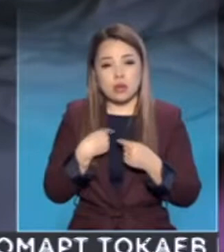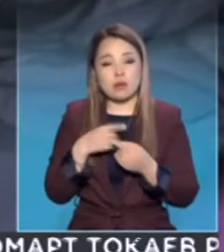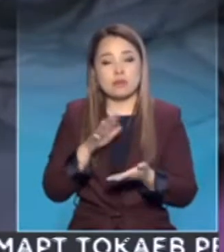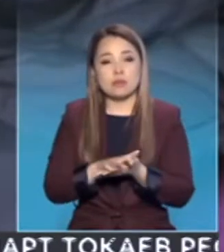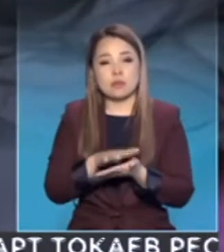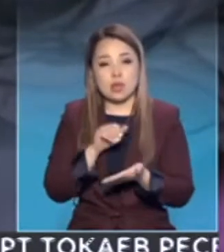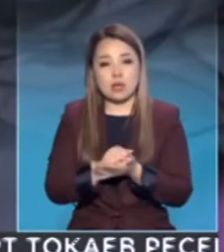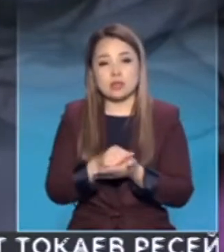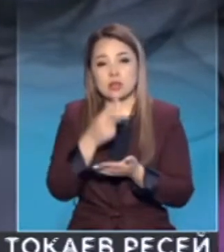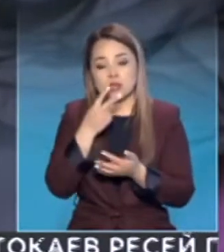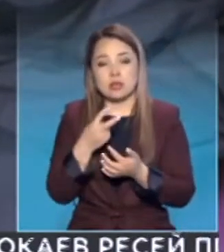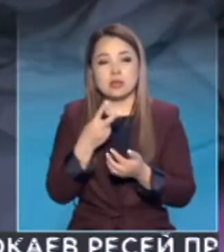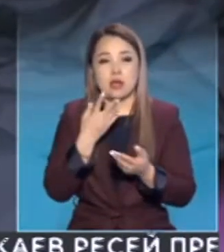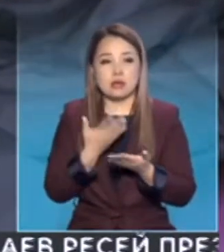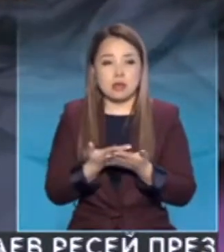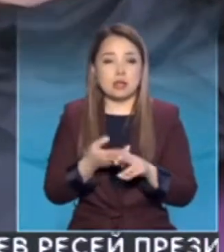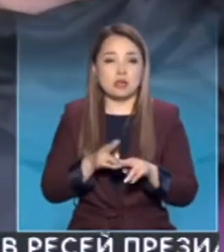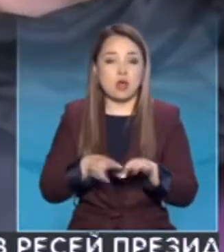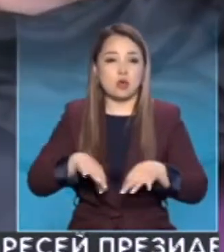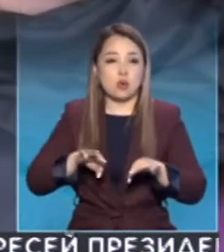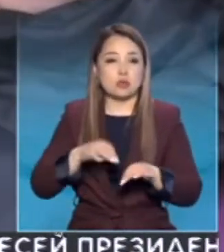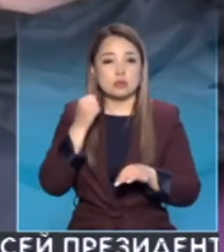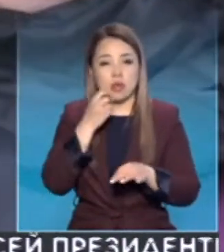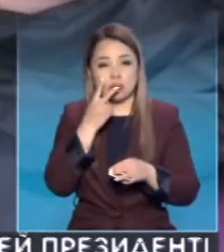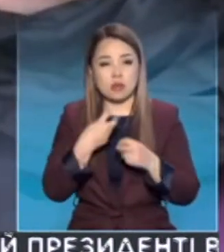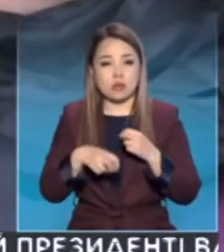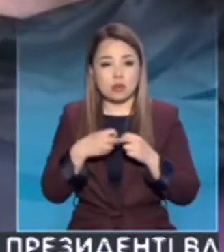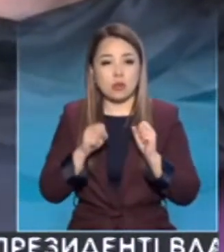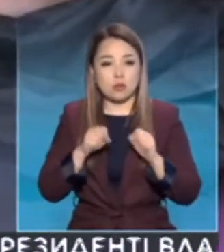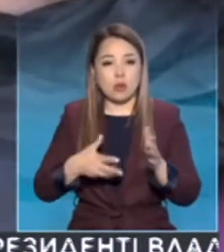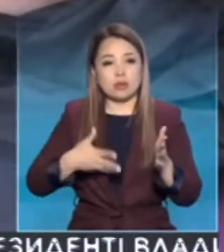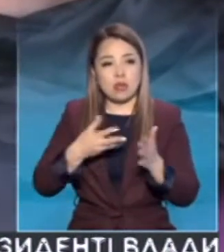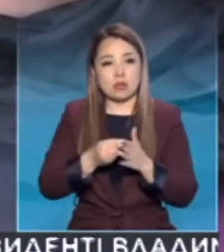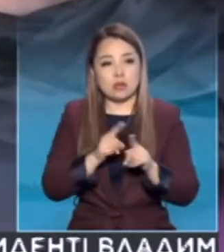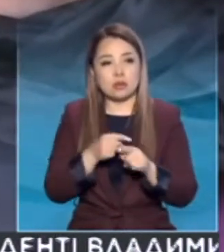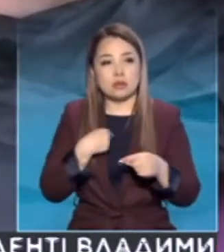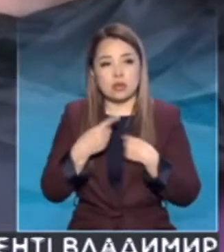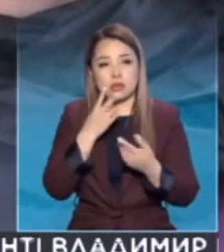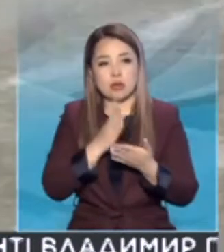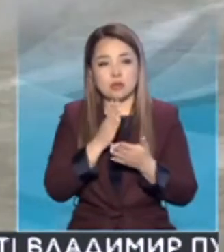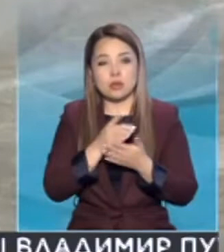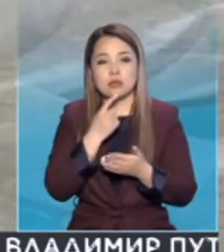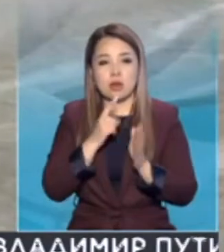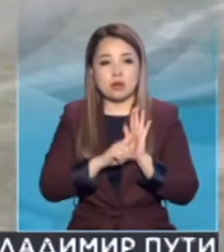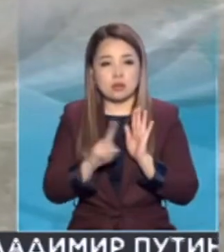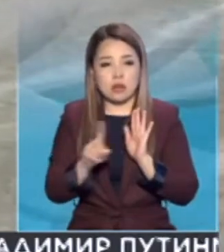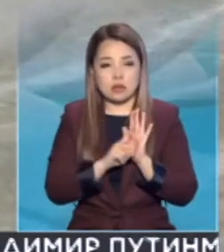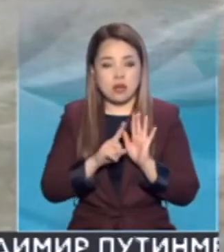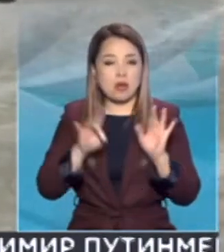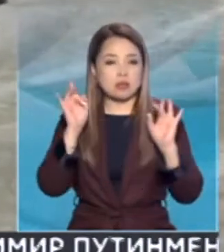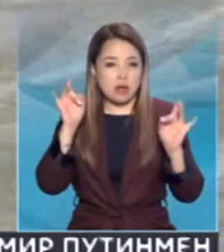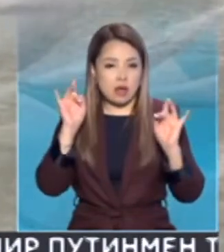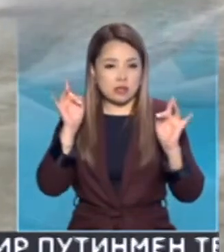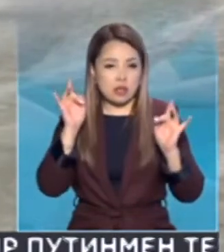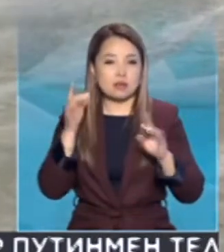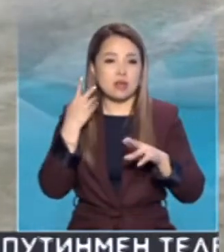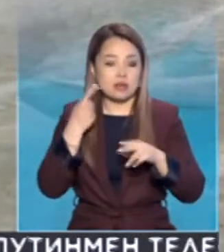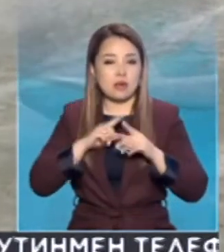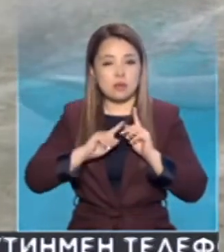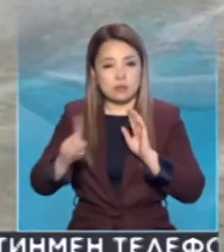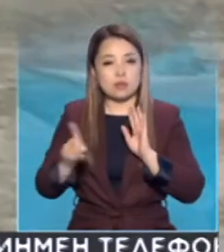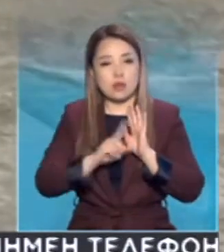нашар. Көлікке де обал, өзімізге де қалтамыз тесіп бара жатыр. Шынына келгенде салдырлатып келе жатырмыз. Қазір осы